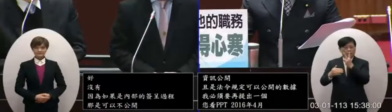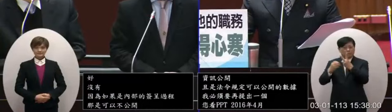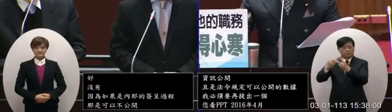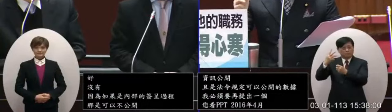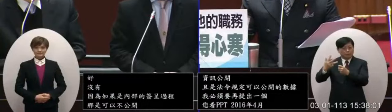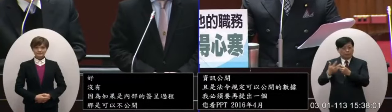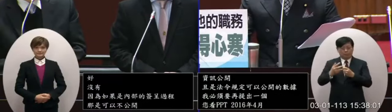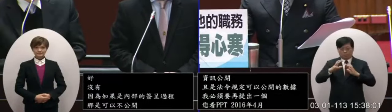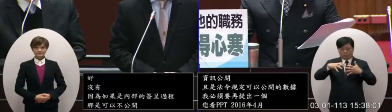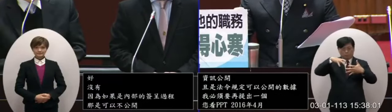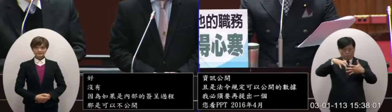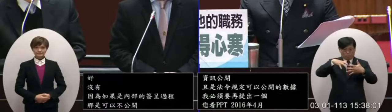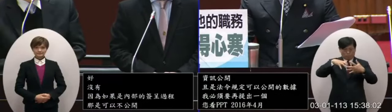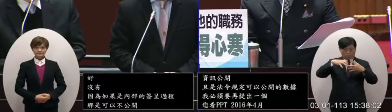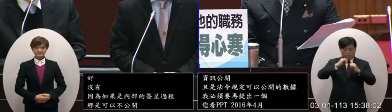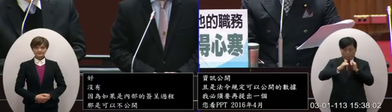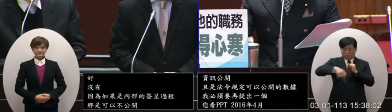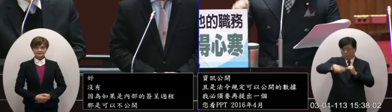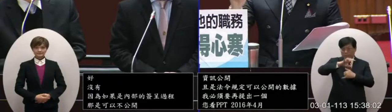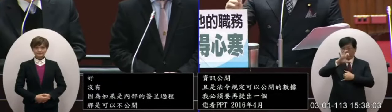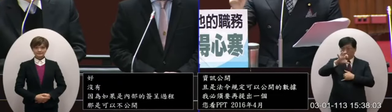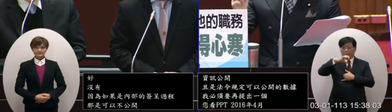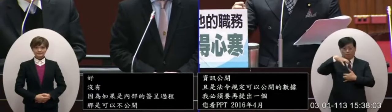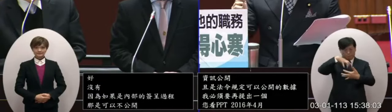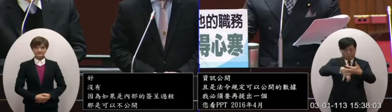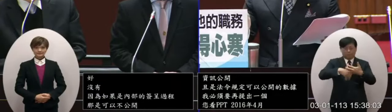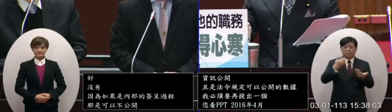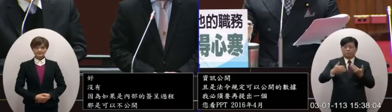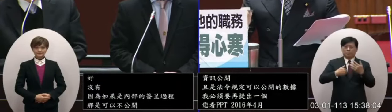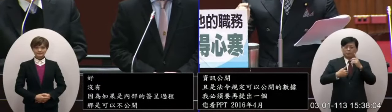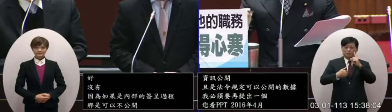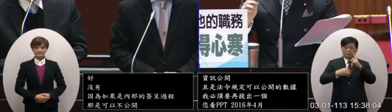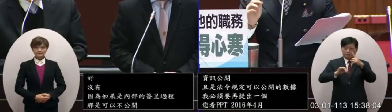2005年到2008年国人的尿液样本当中，约有